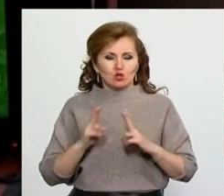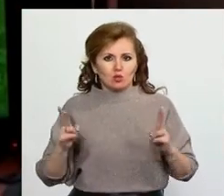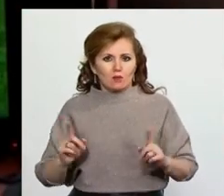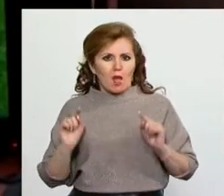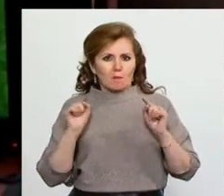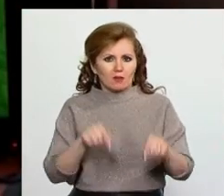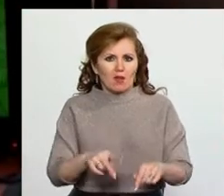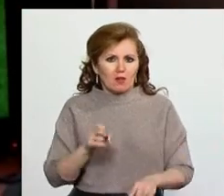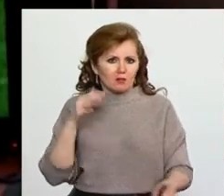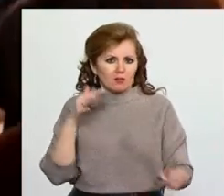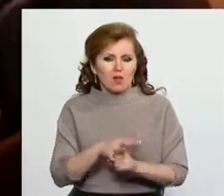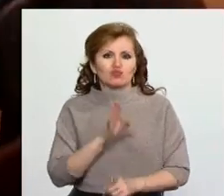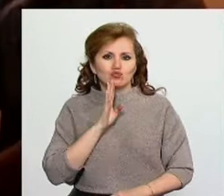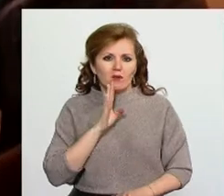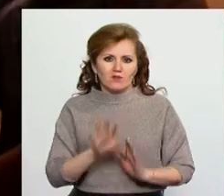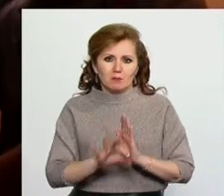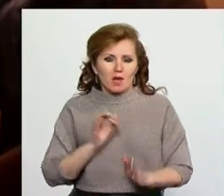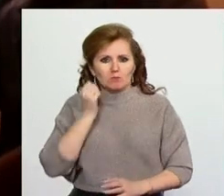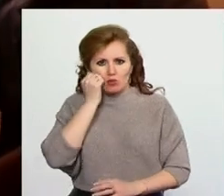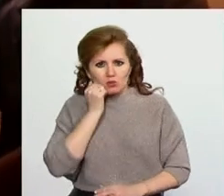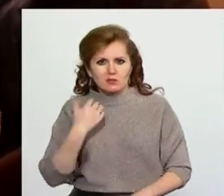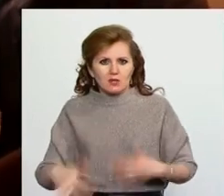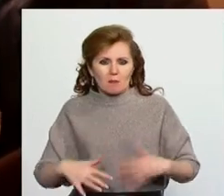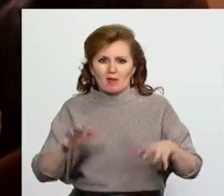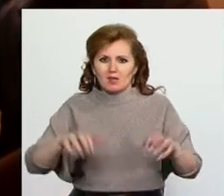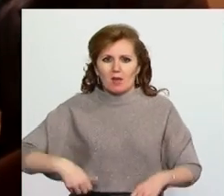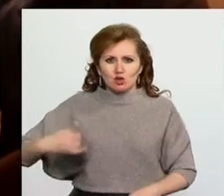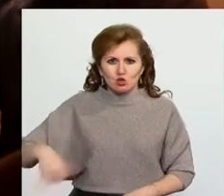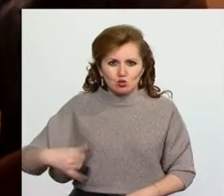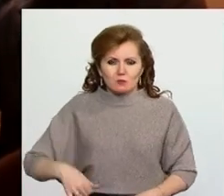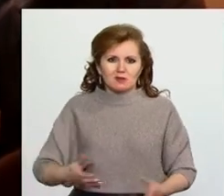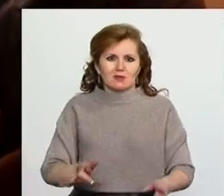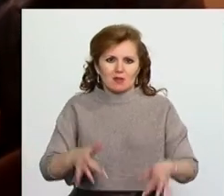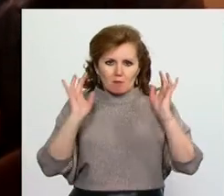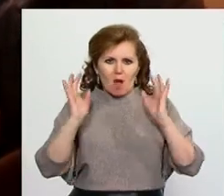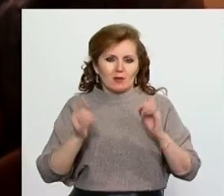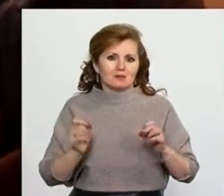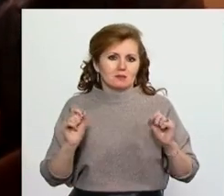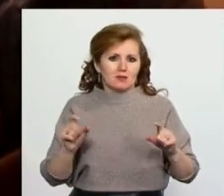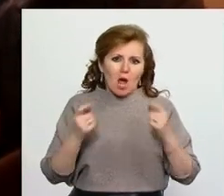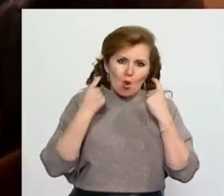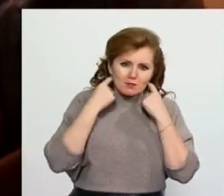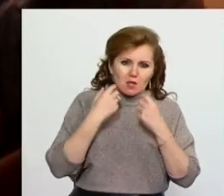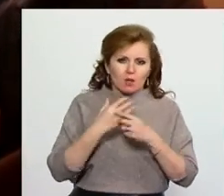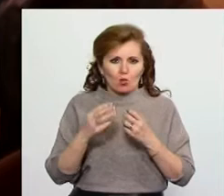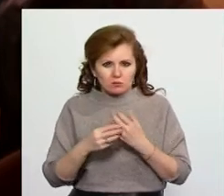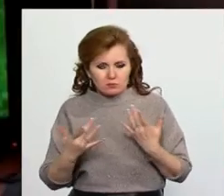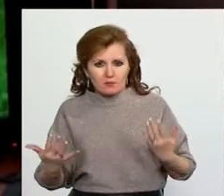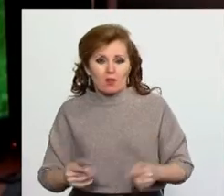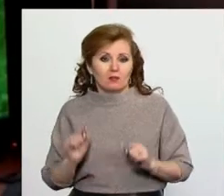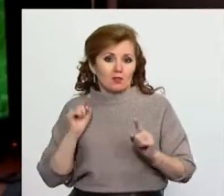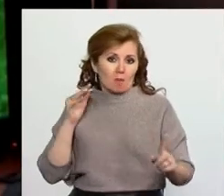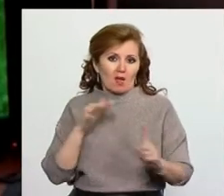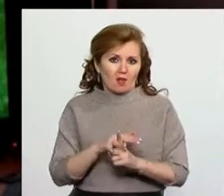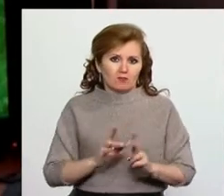на женщин, выбирает пожилых и слабых, отнимает сумки, снимает драгоценности. Нападавшего сзади преступника ни одна из